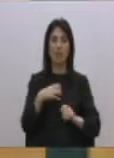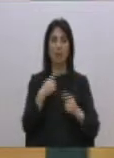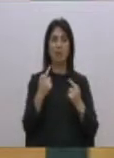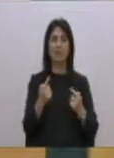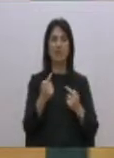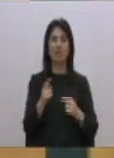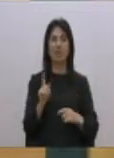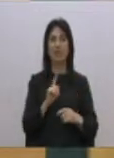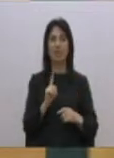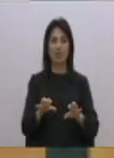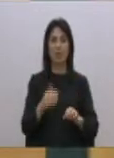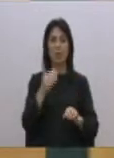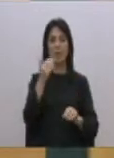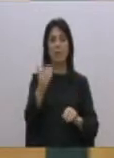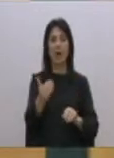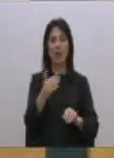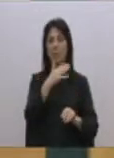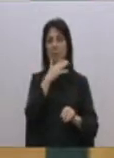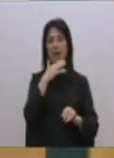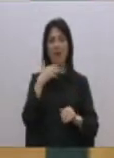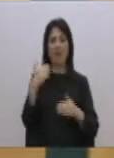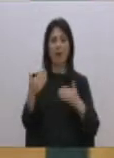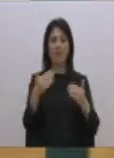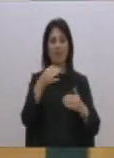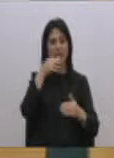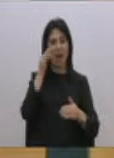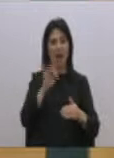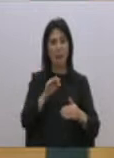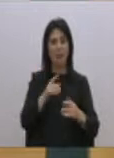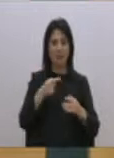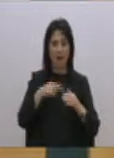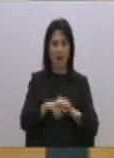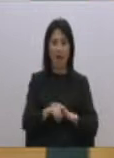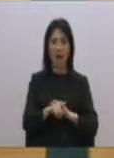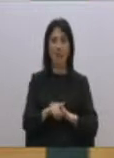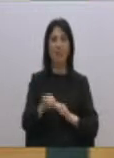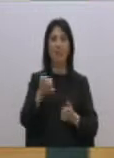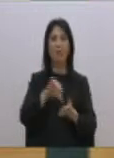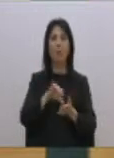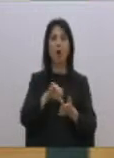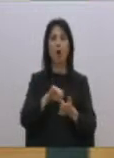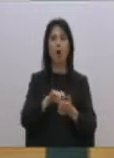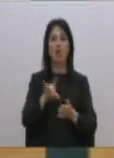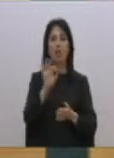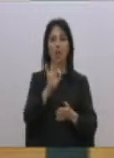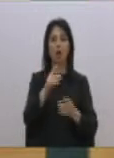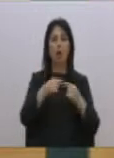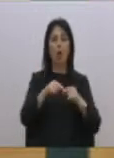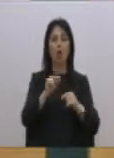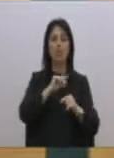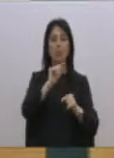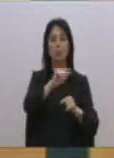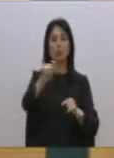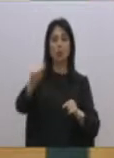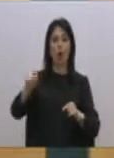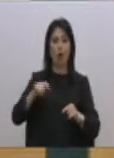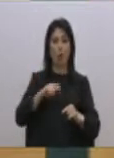Mnișunelovania rom s-a sam rava în hrivi gamot stilebis gamo. Monațile obden agnișnul organobis